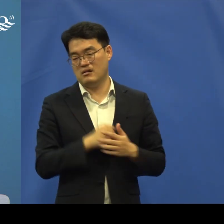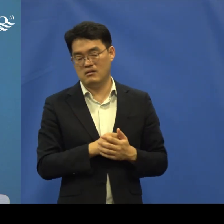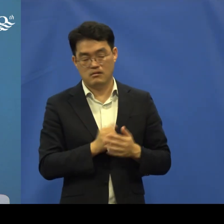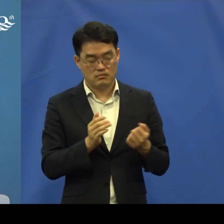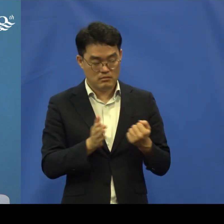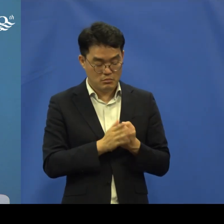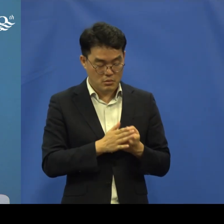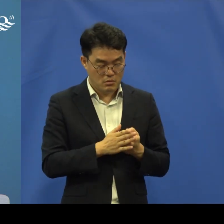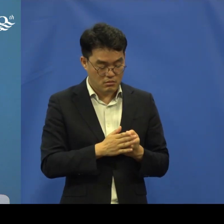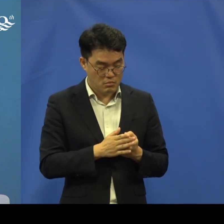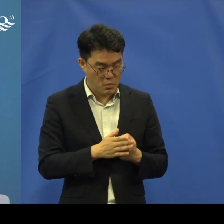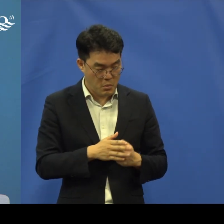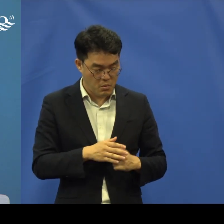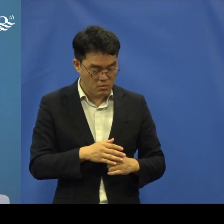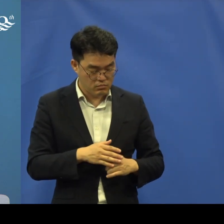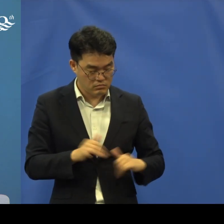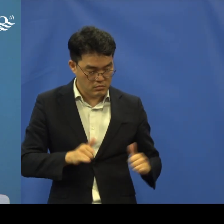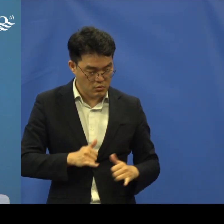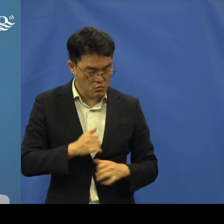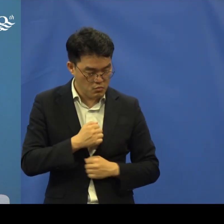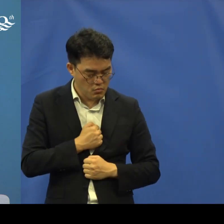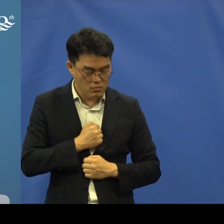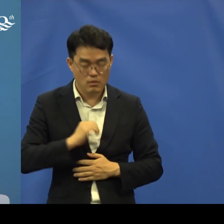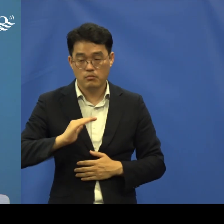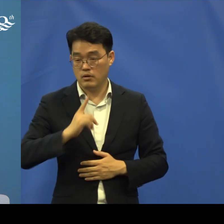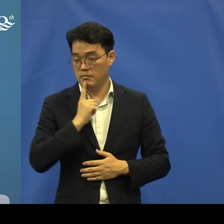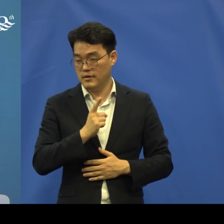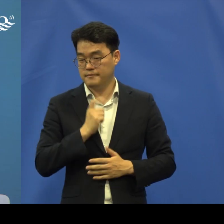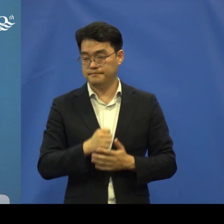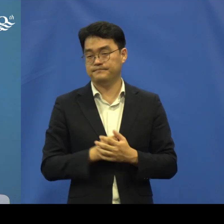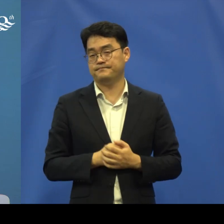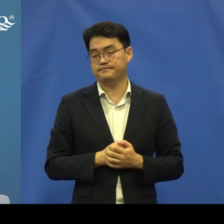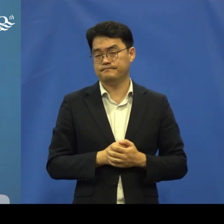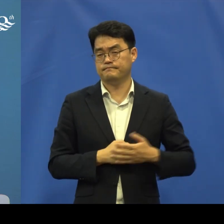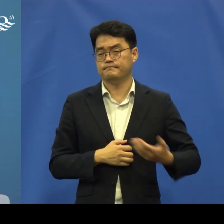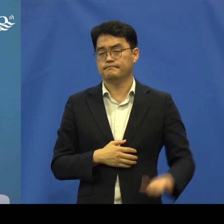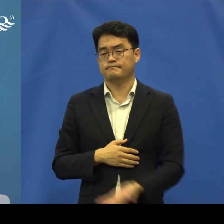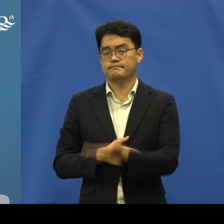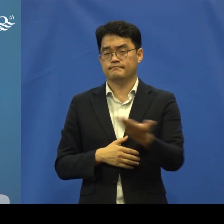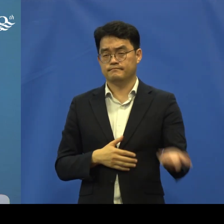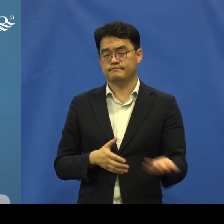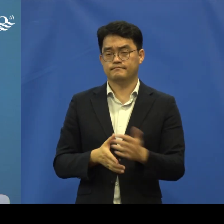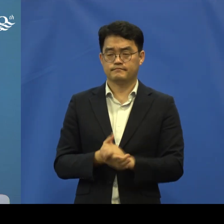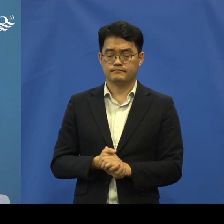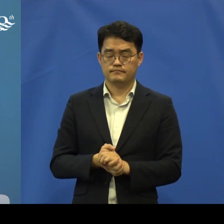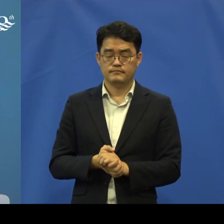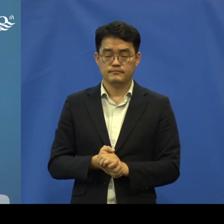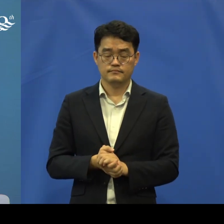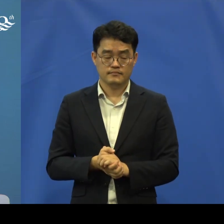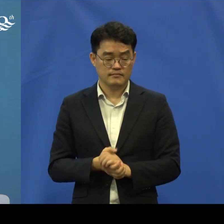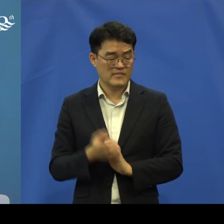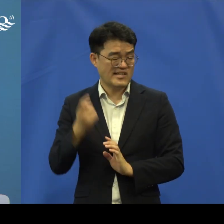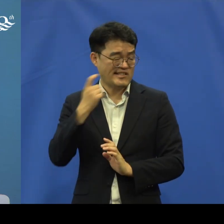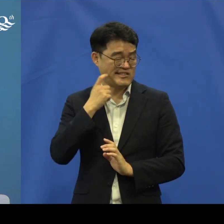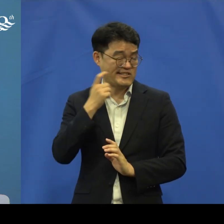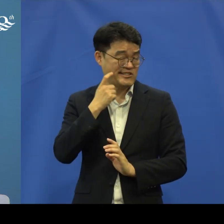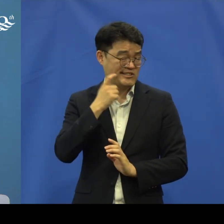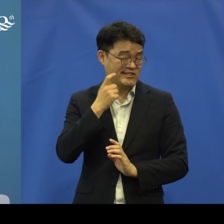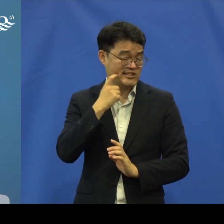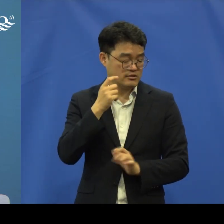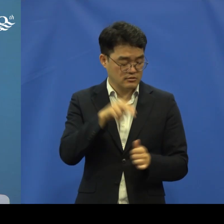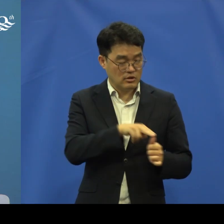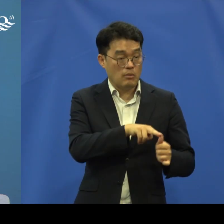이 마귀가 문명의 이기를 사용하면 거짓들을 심어놓으면 사람들은 꼼짝없이 당하는 겁니다. 거짓 정보들. 고도의